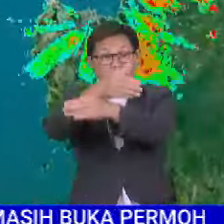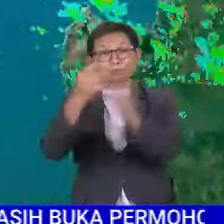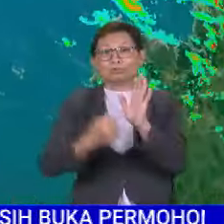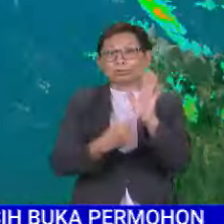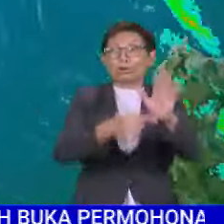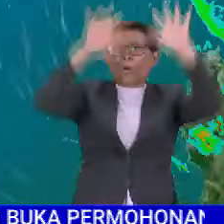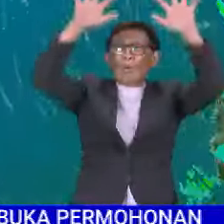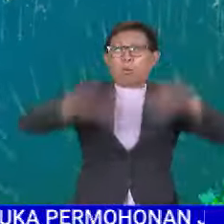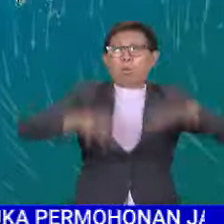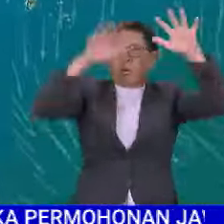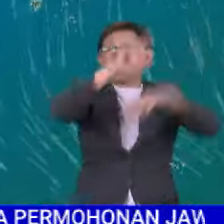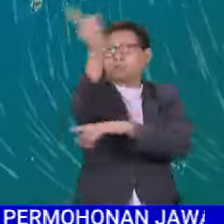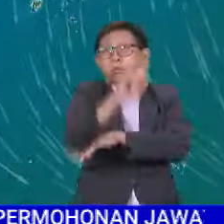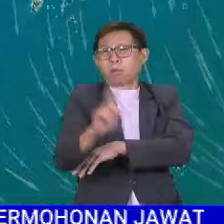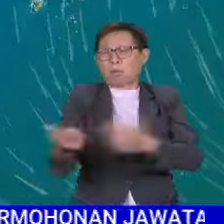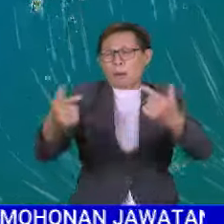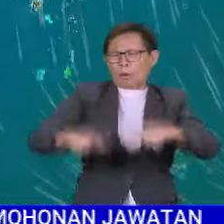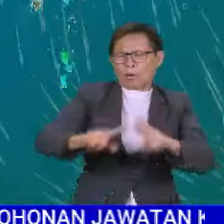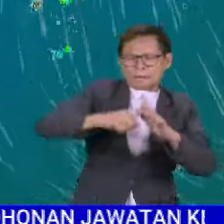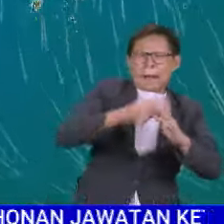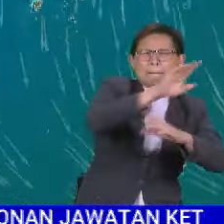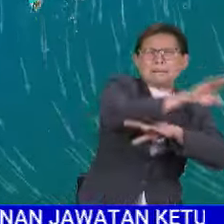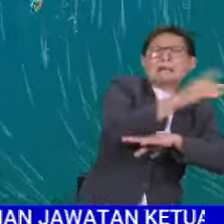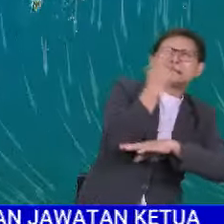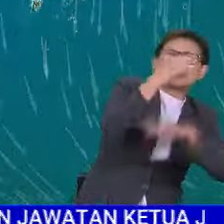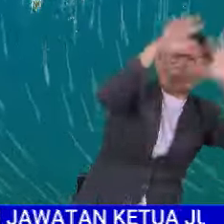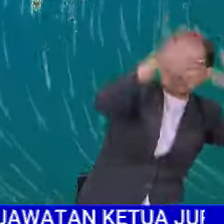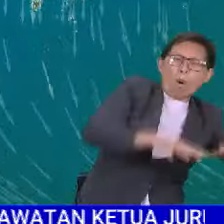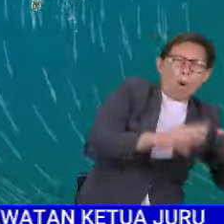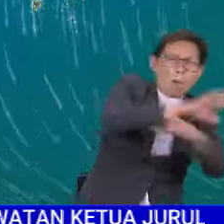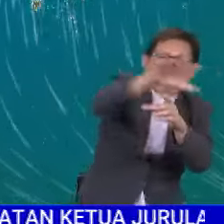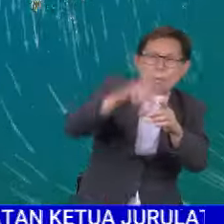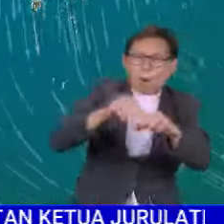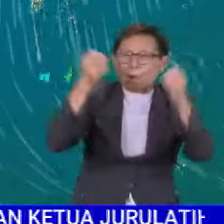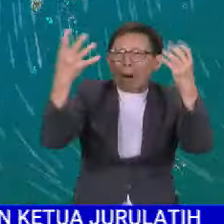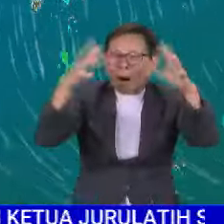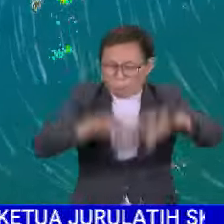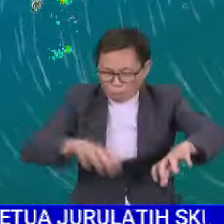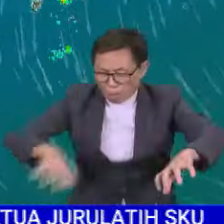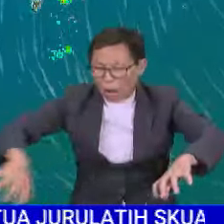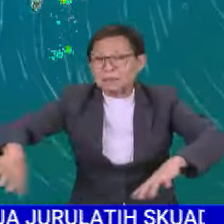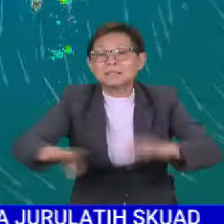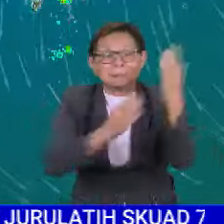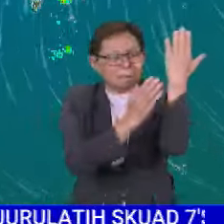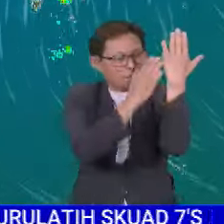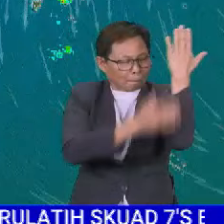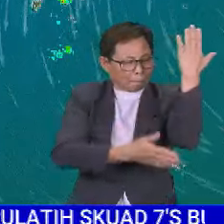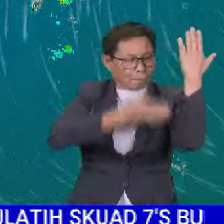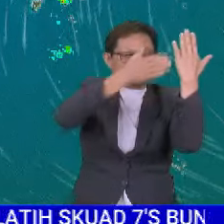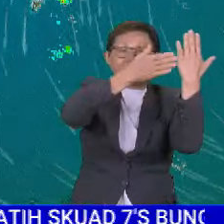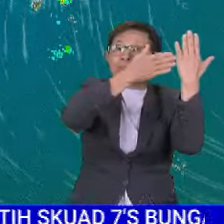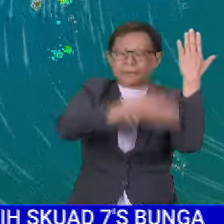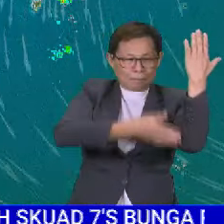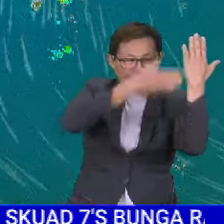cuaca hujan lebat dan ribut petir yang berlaku sejak petang tadi melibatkan kebanyakan kawasan di sebelah barat semenanjung